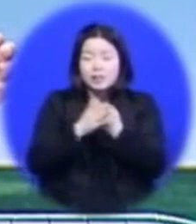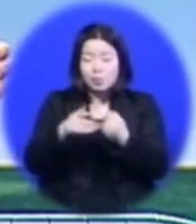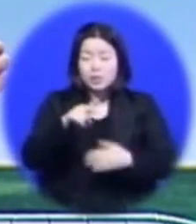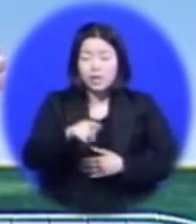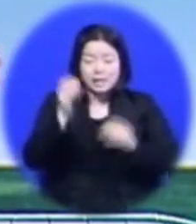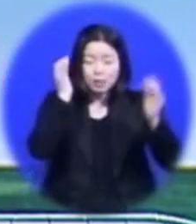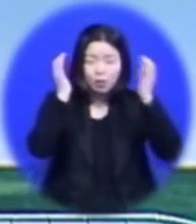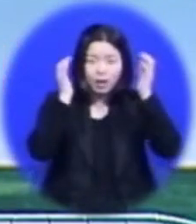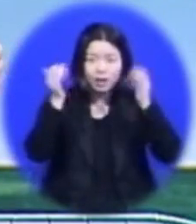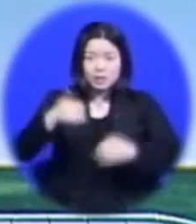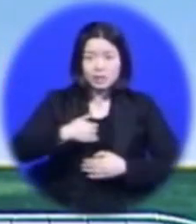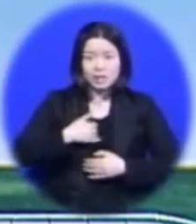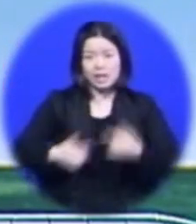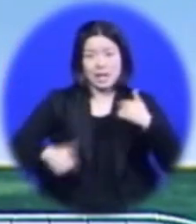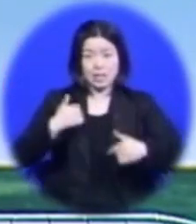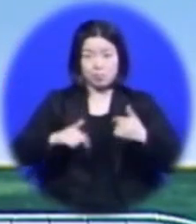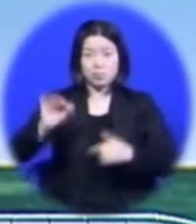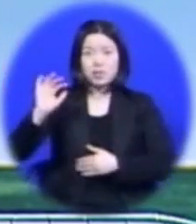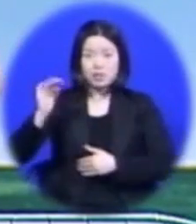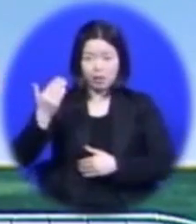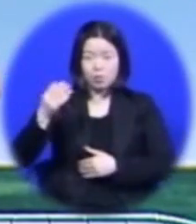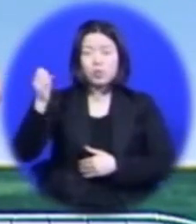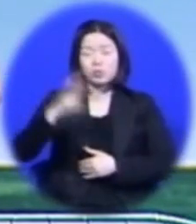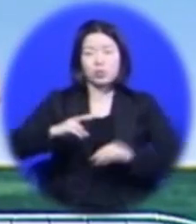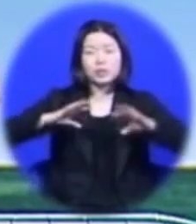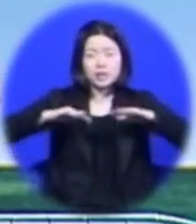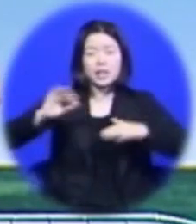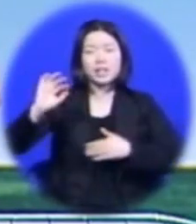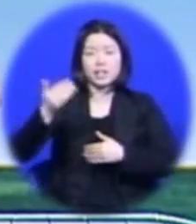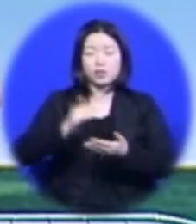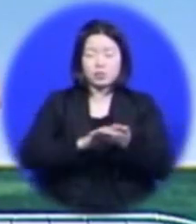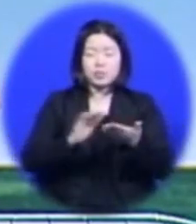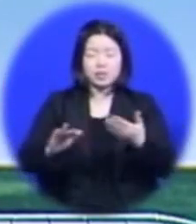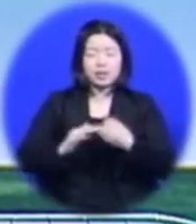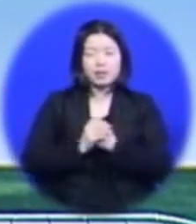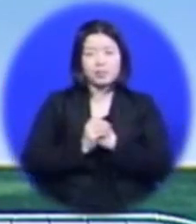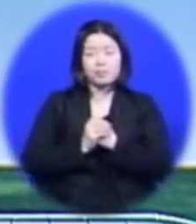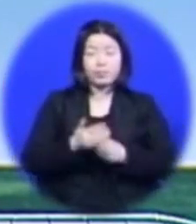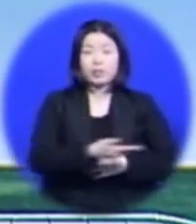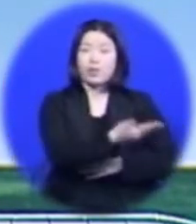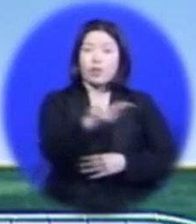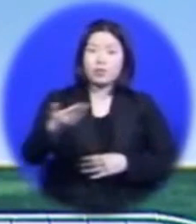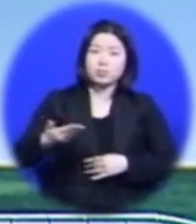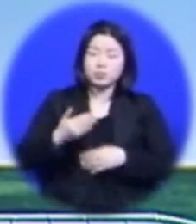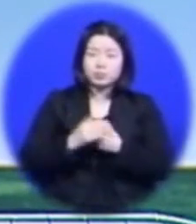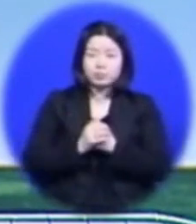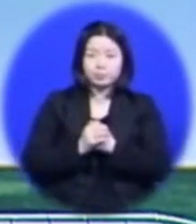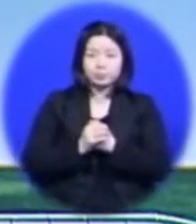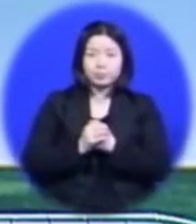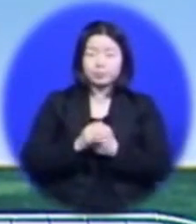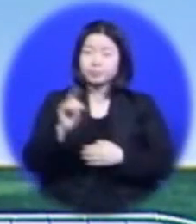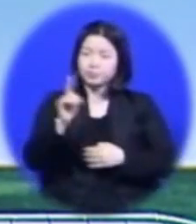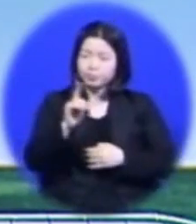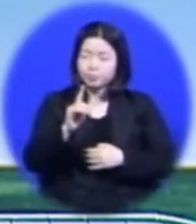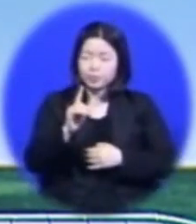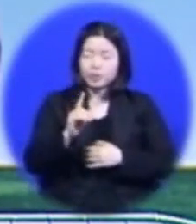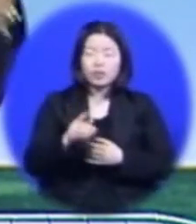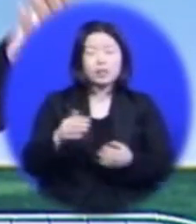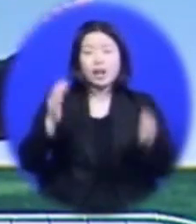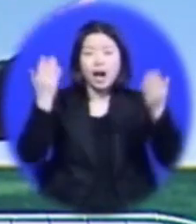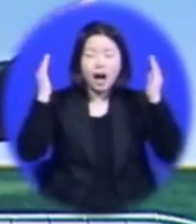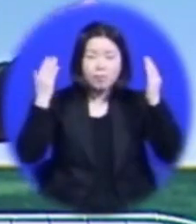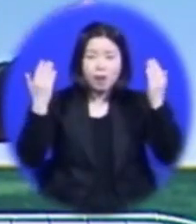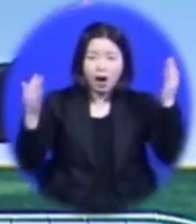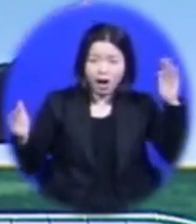환난이 내게 기쁨이 되고 자랑이 된다는 거죠. 여러분, 어떤 학생이